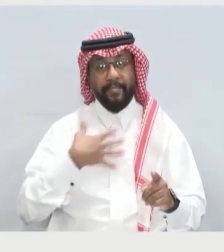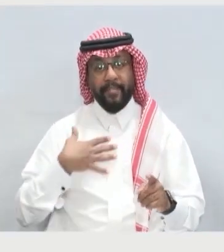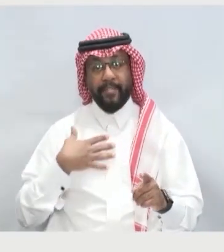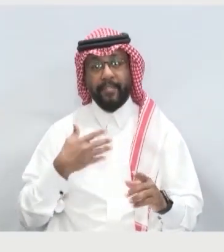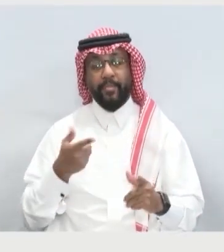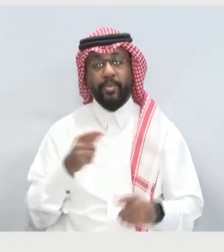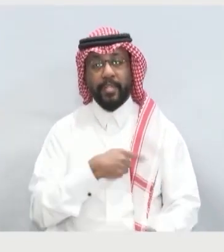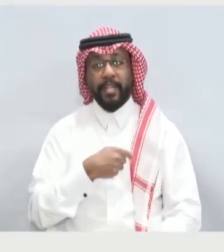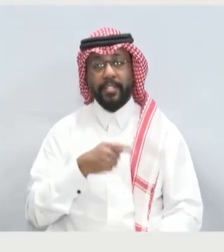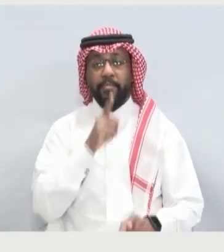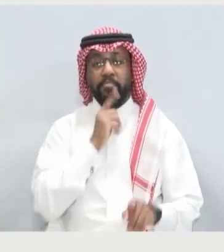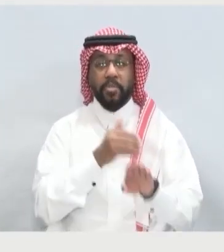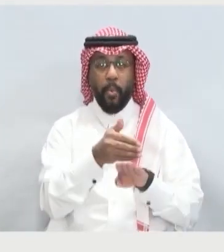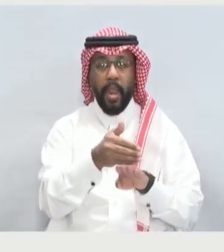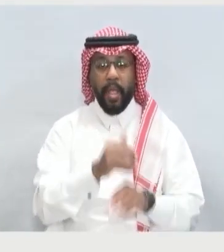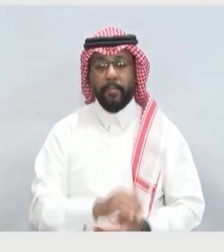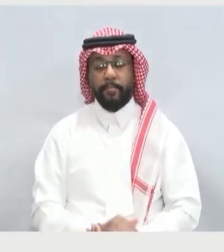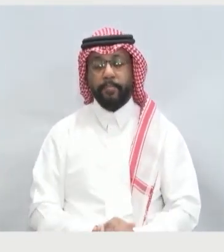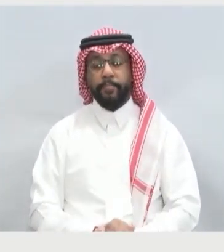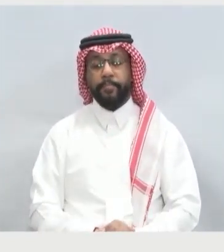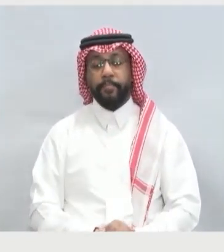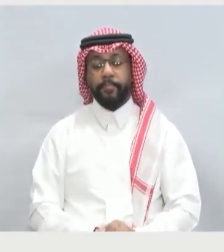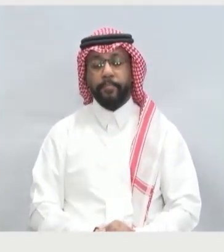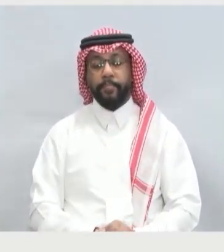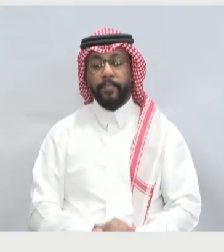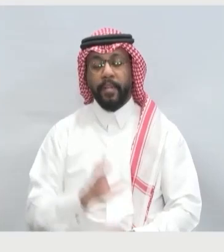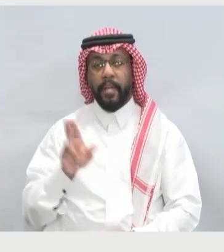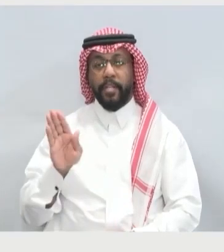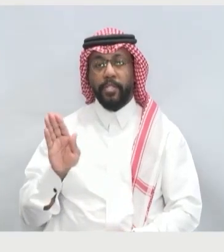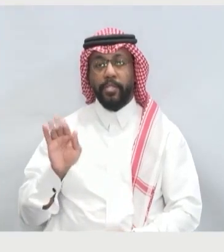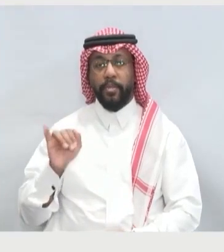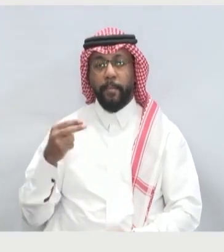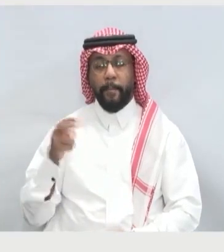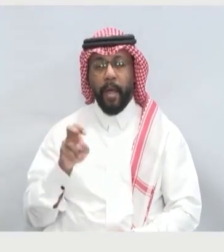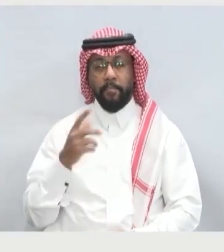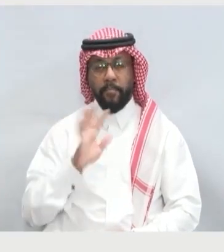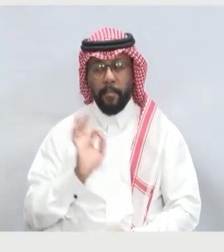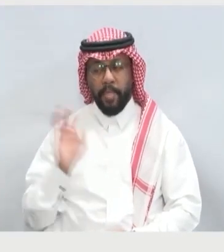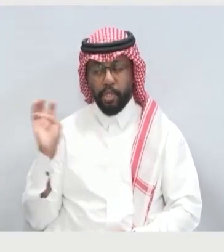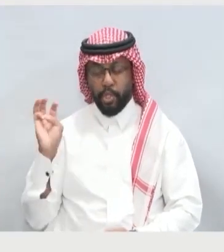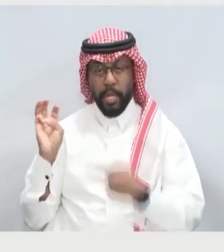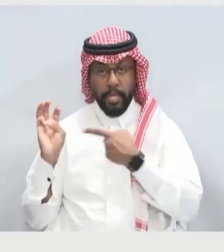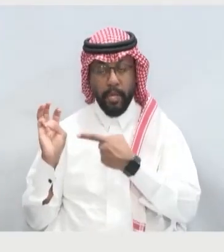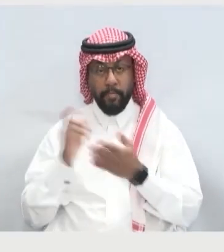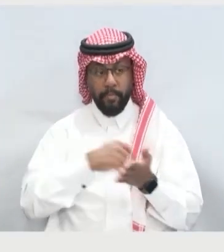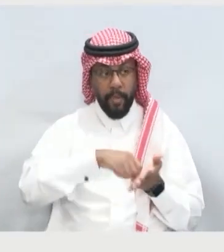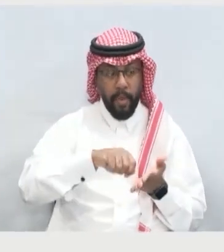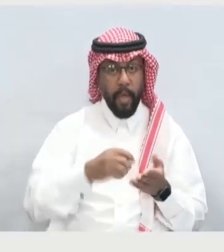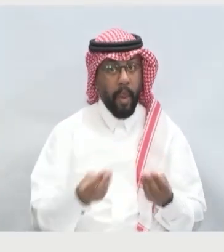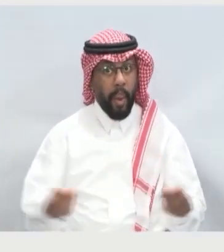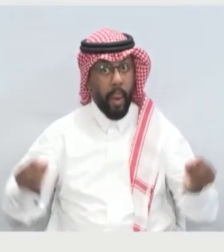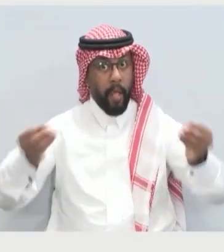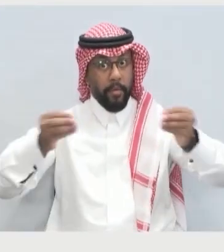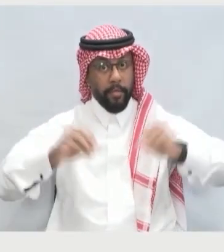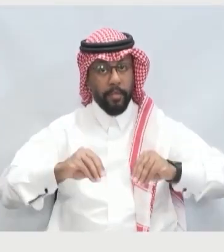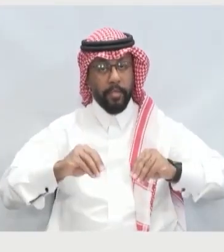كاصول طويله الاجل ايضا السم تحدث عندما تشتري احدى الشركات شركه اخرى وتدفع اكثر من قيمتها